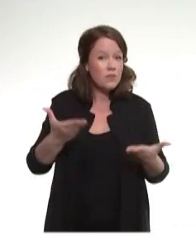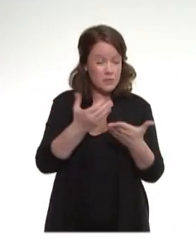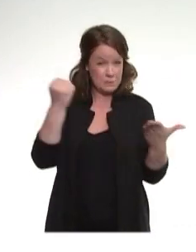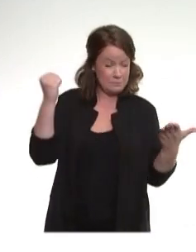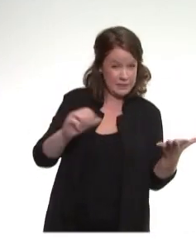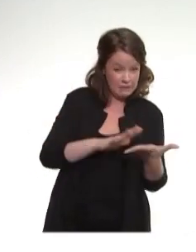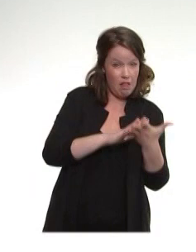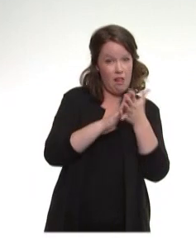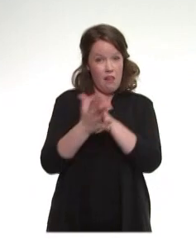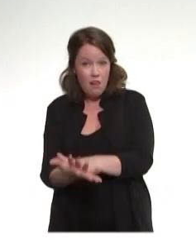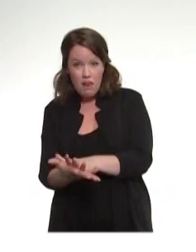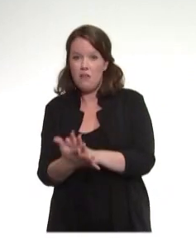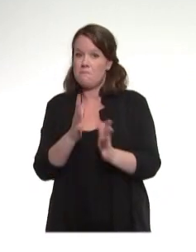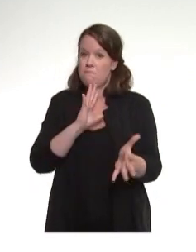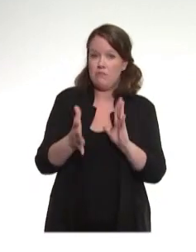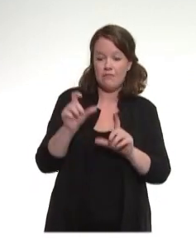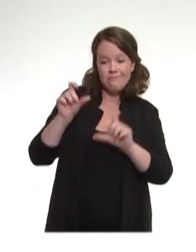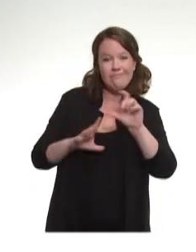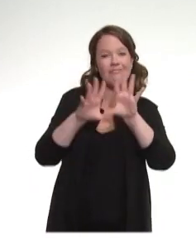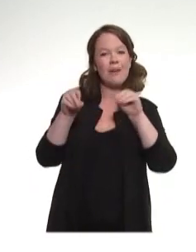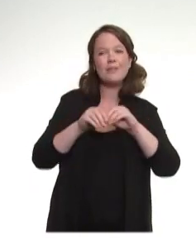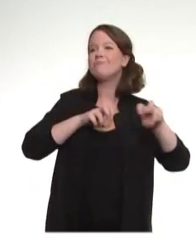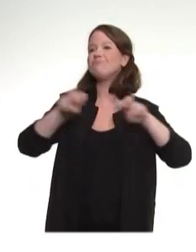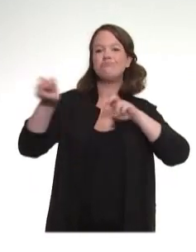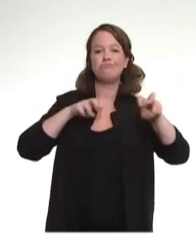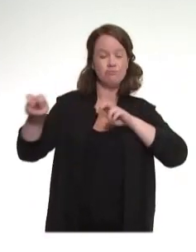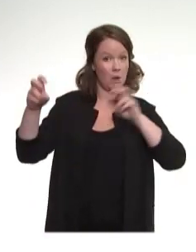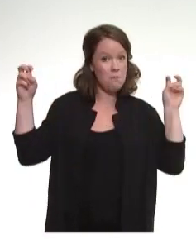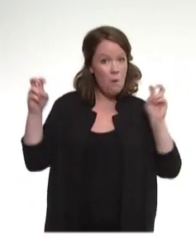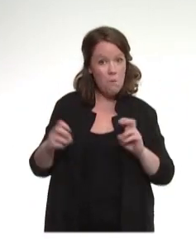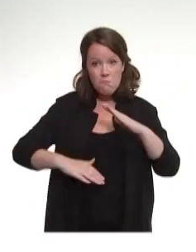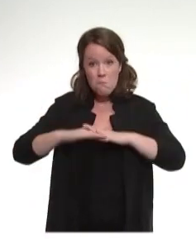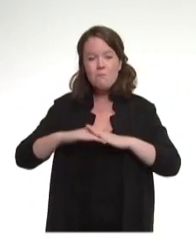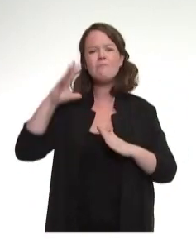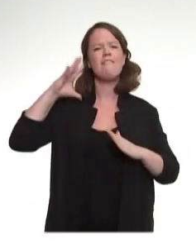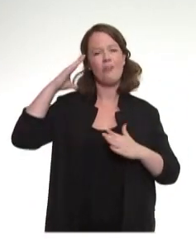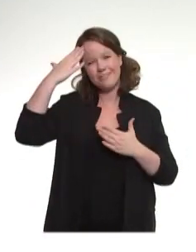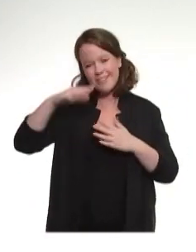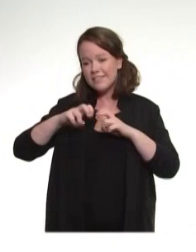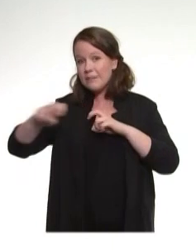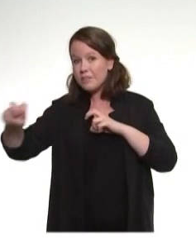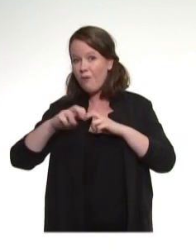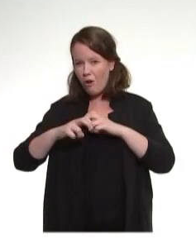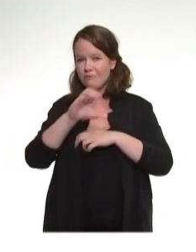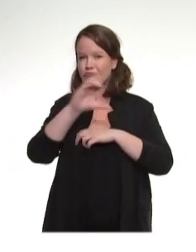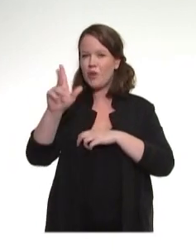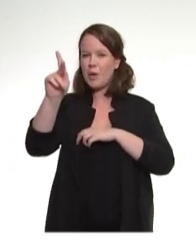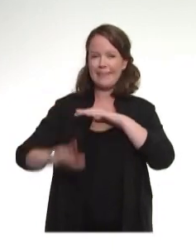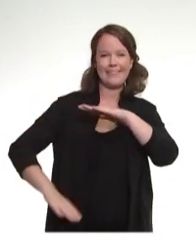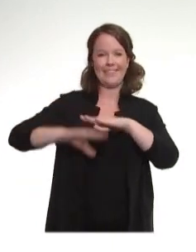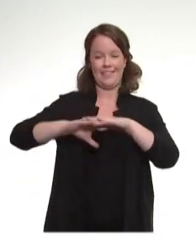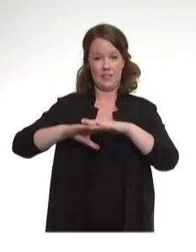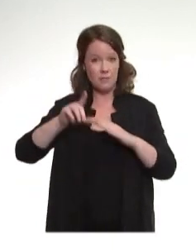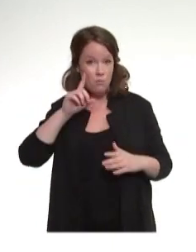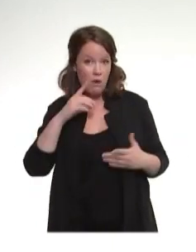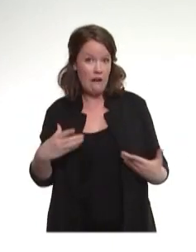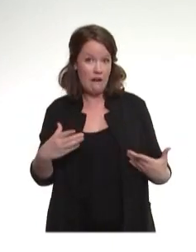de déplacement ont souffert de la règle des 100 km et très concrètement pour les gens qui peut être maintenant réserve des vacances ou essaient de s'organiser